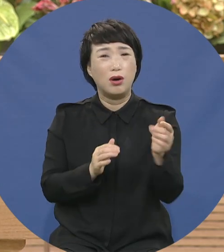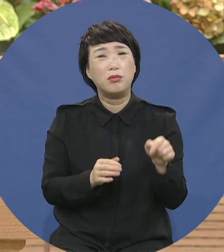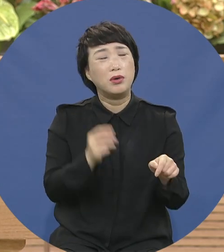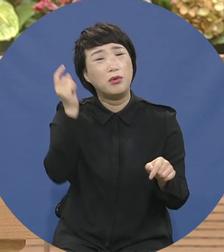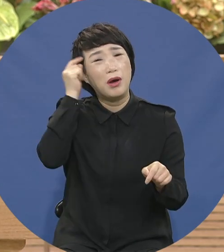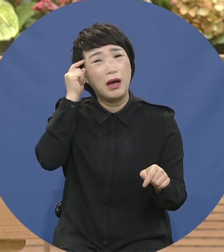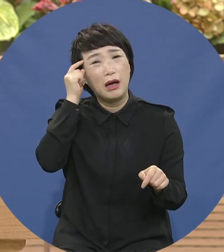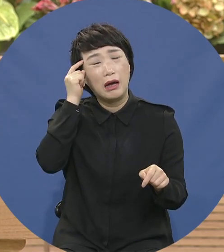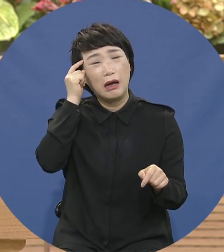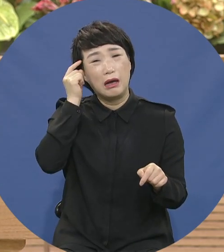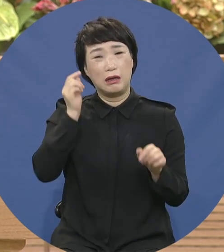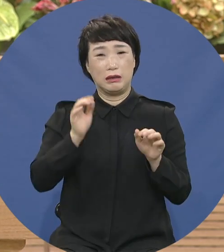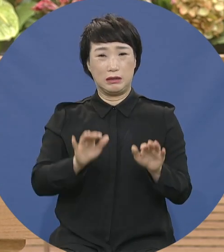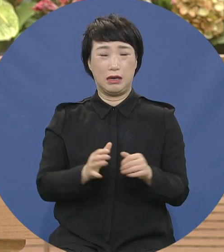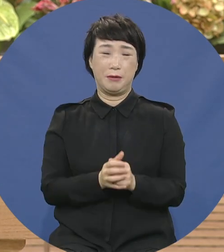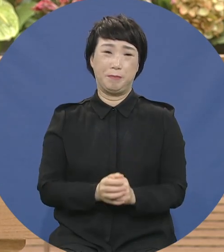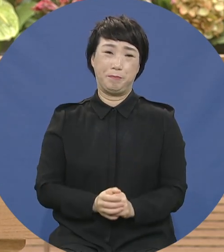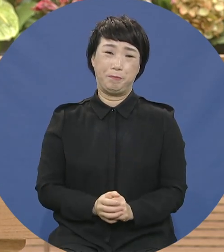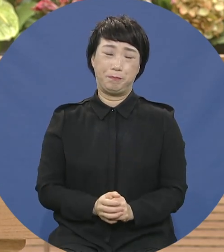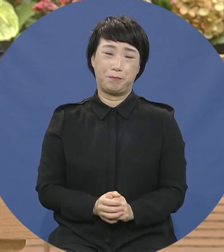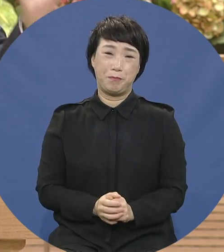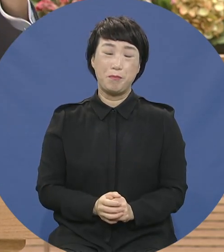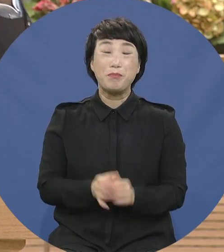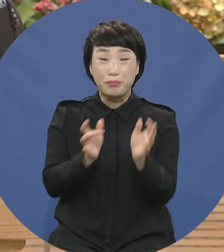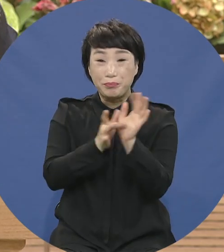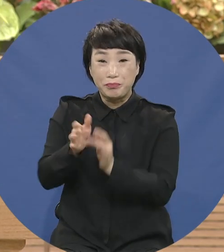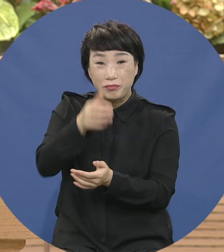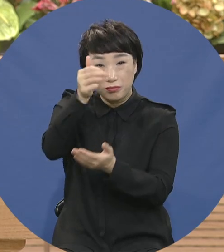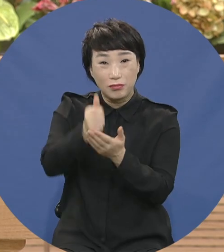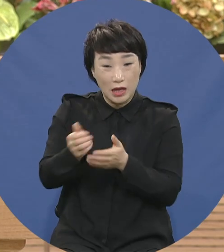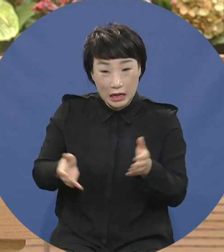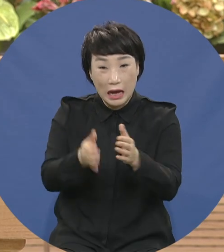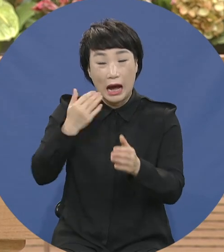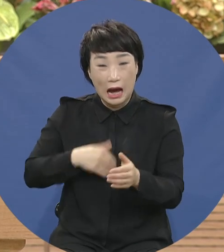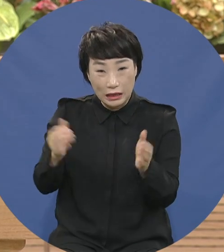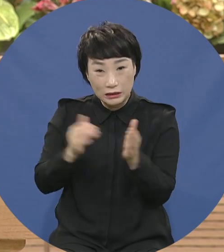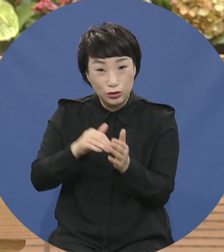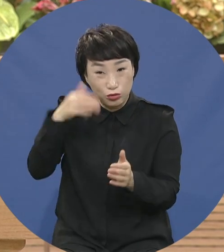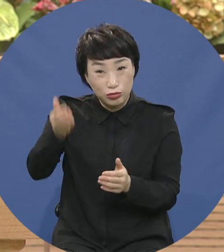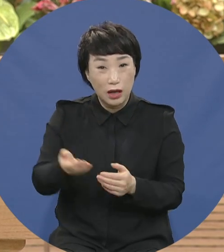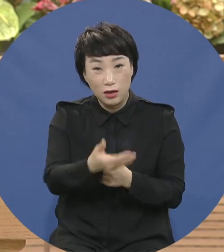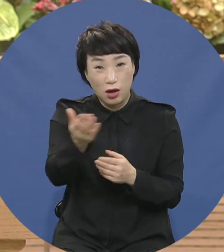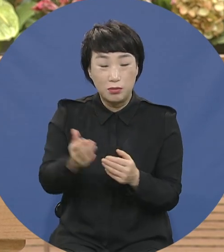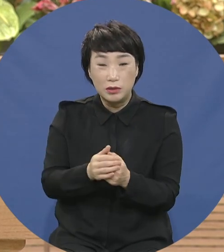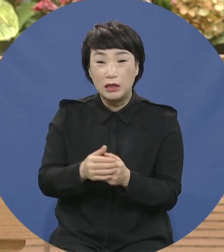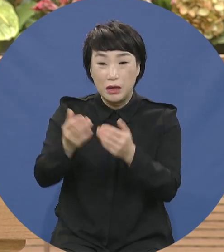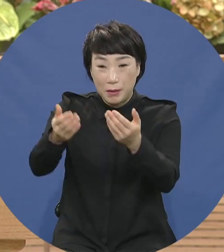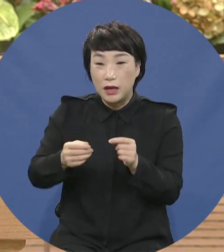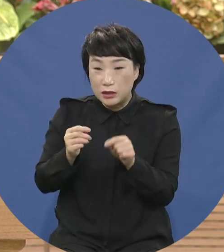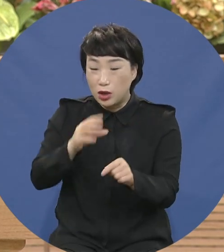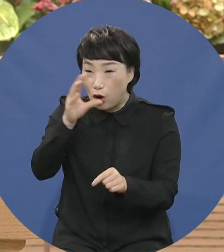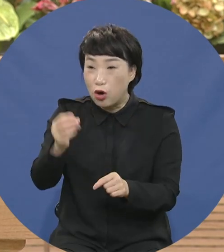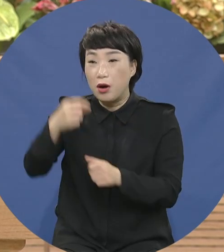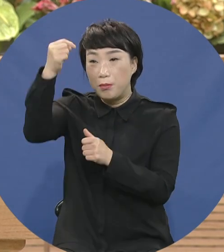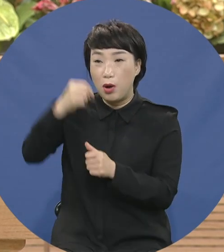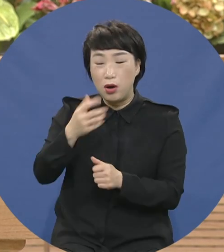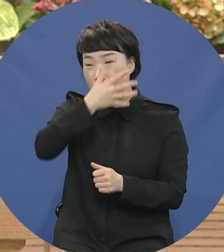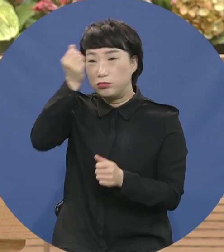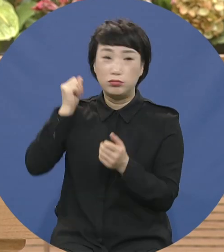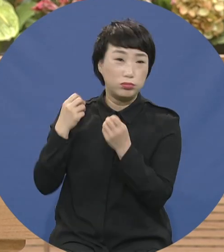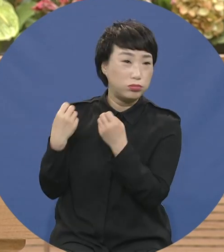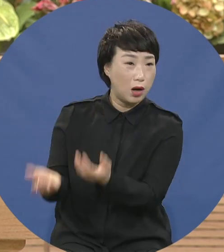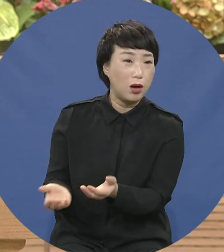사람들이 누구냐? 응? 예수 그리스도의 도를 안 후에 받은 거룩한 명령을